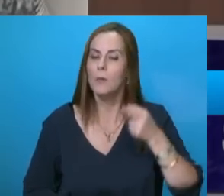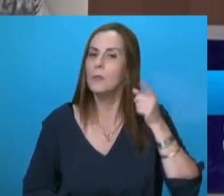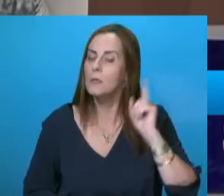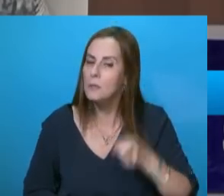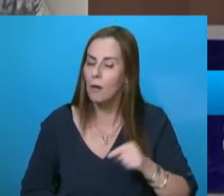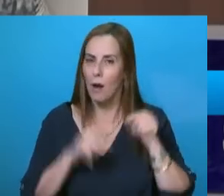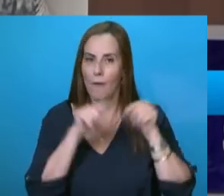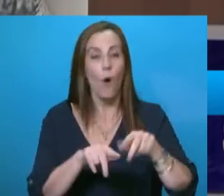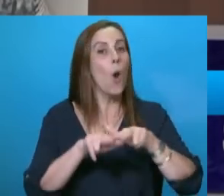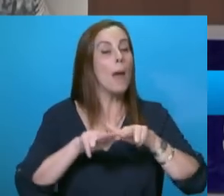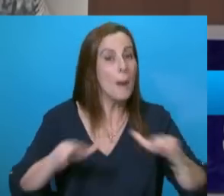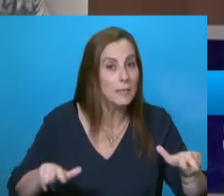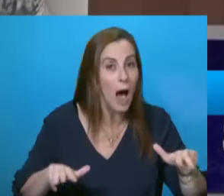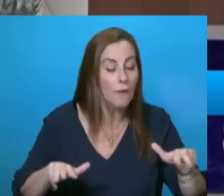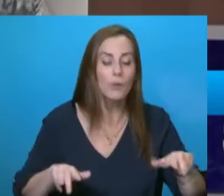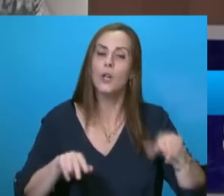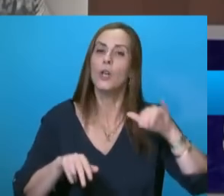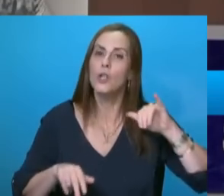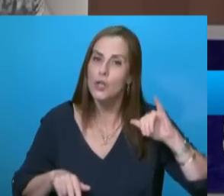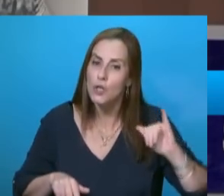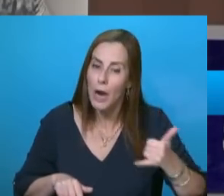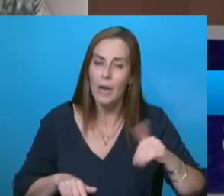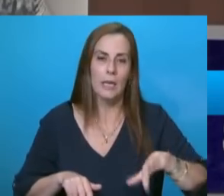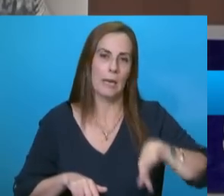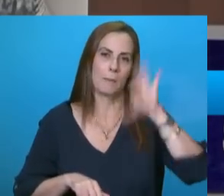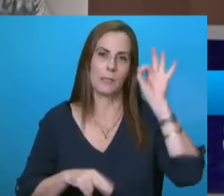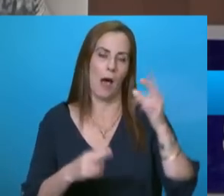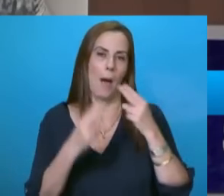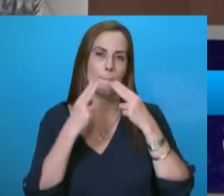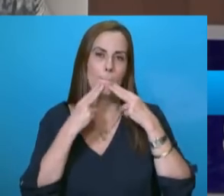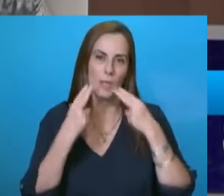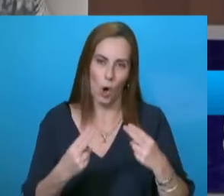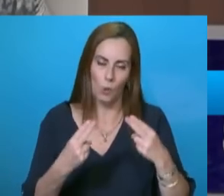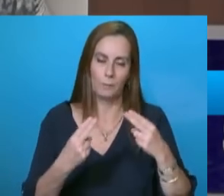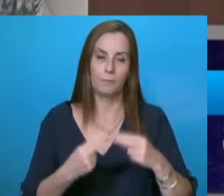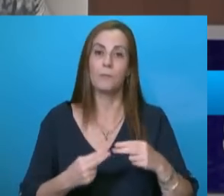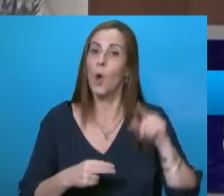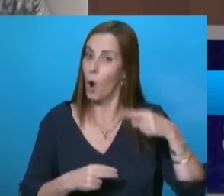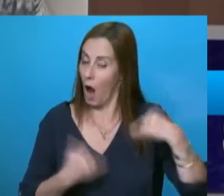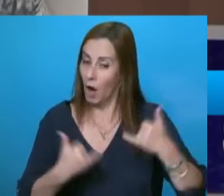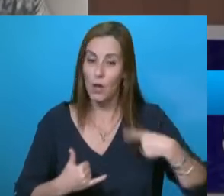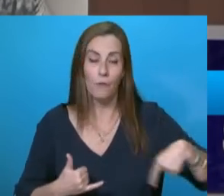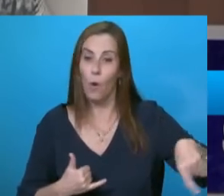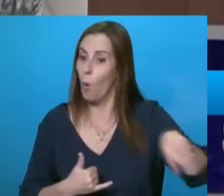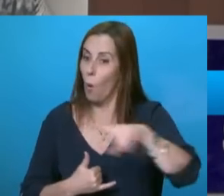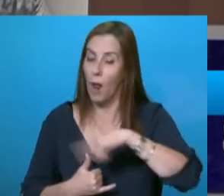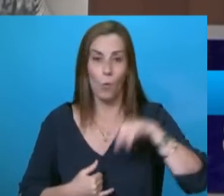התנאים שבהם המבוי הסתום שאליו נקלענו